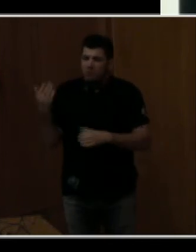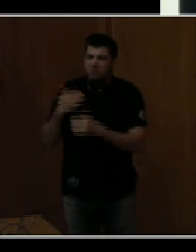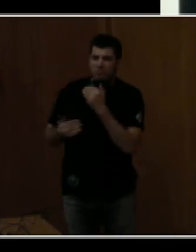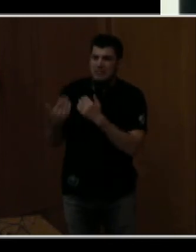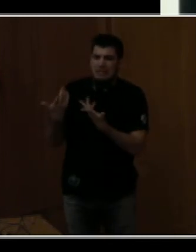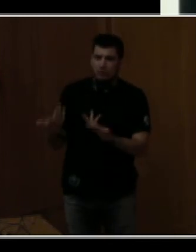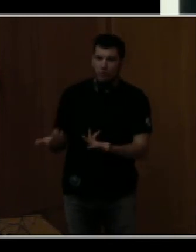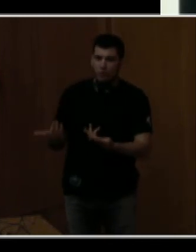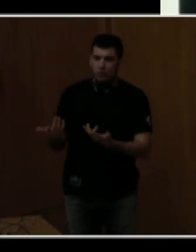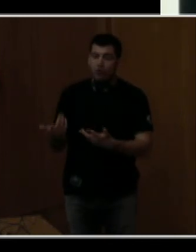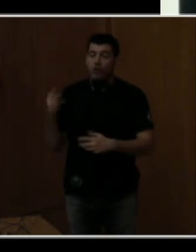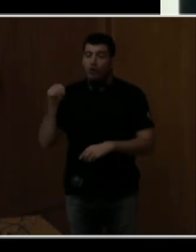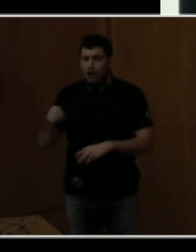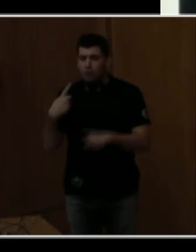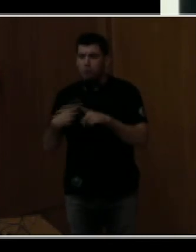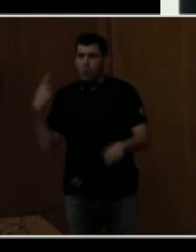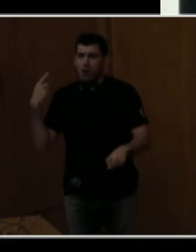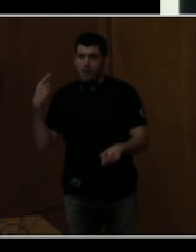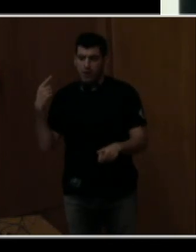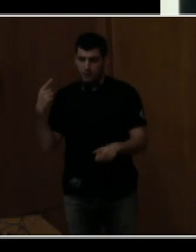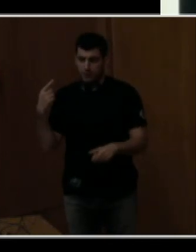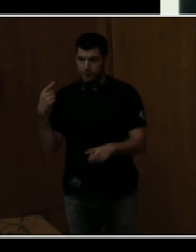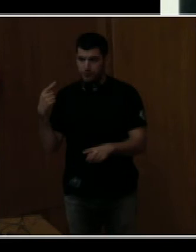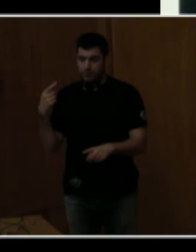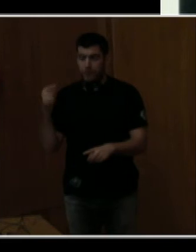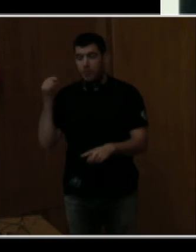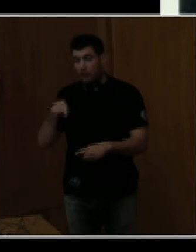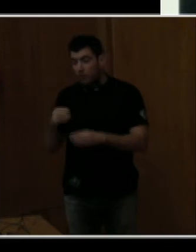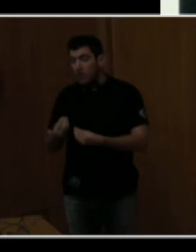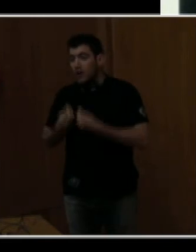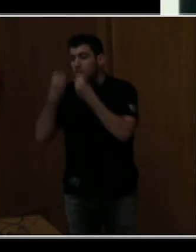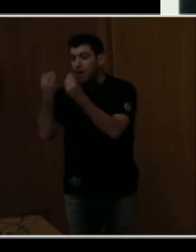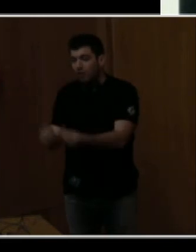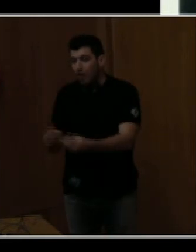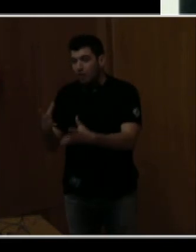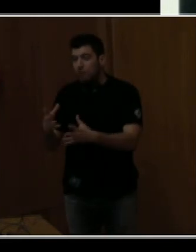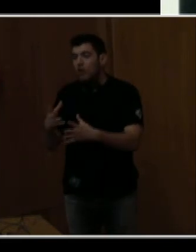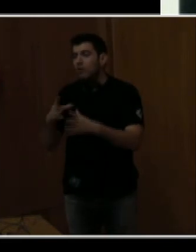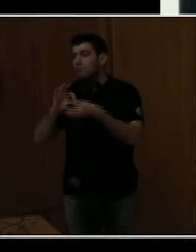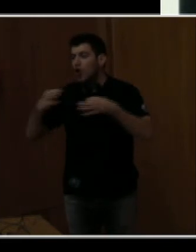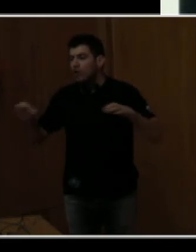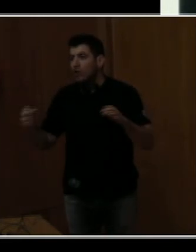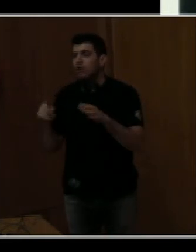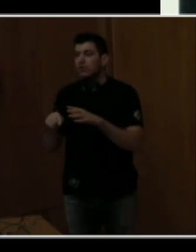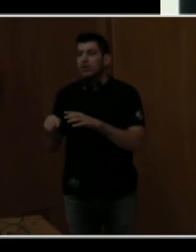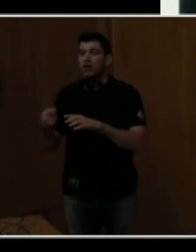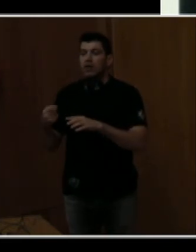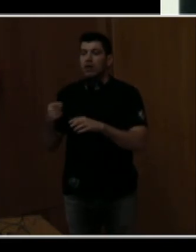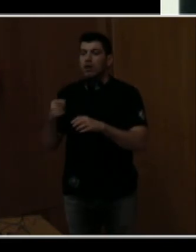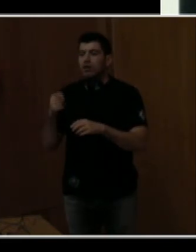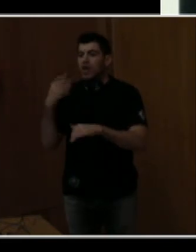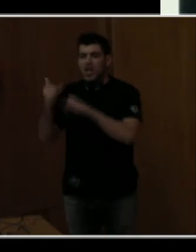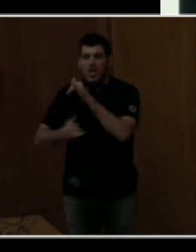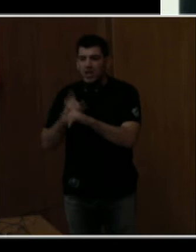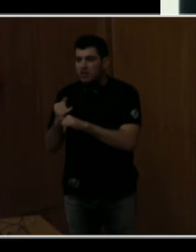Είναι πάρα πολύ απλά, για να το πω πάρα πολύ απλά, είναι η μετάδοση οποιασδήποτε πληροφορίας, φωνής, δεδομένων,